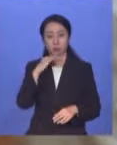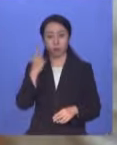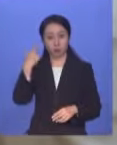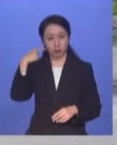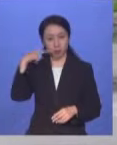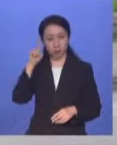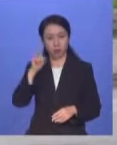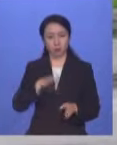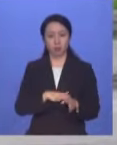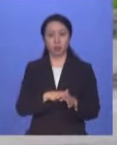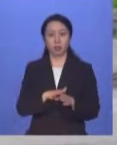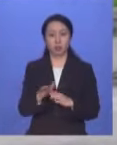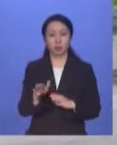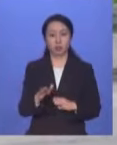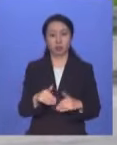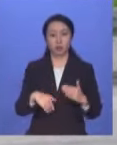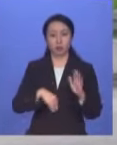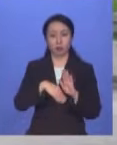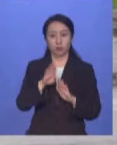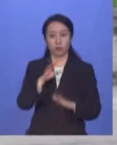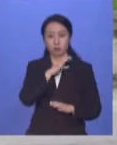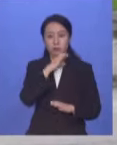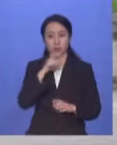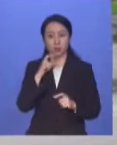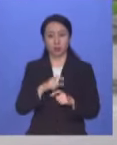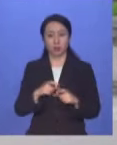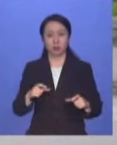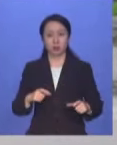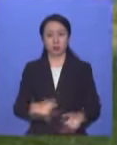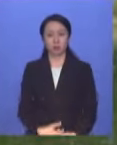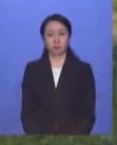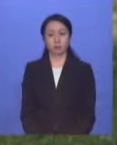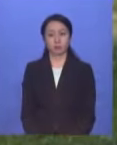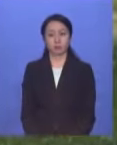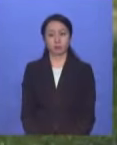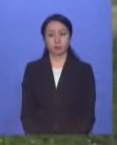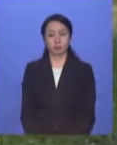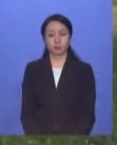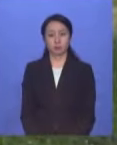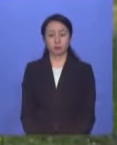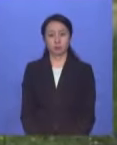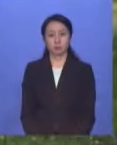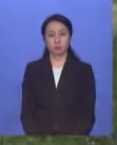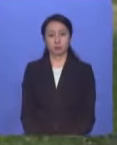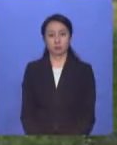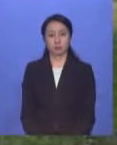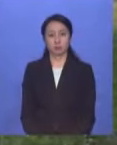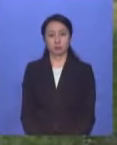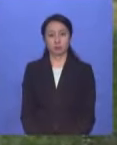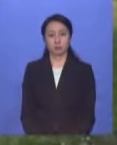идей, реализующихся во благо североказахстанцев. Елена Горбань, Дарига Куаныш, Дамир Искендиров, служба новостей.